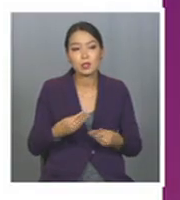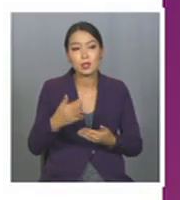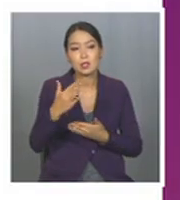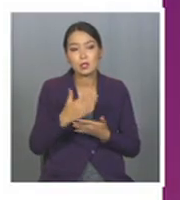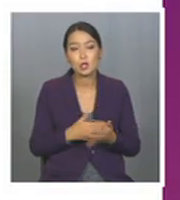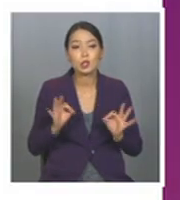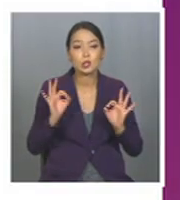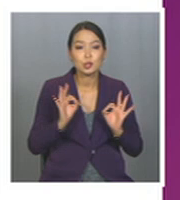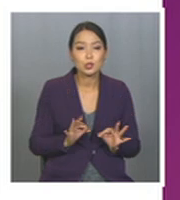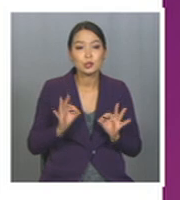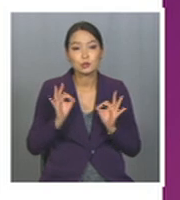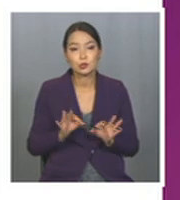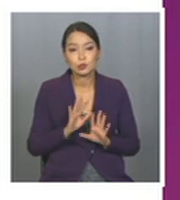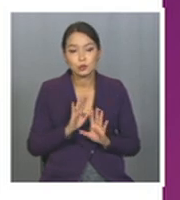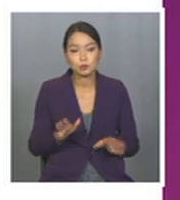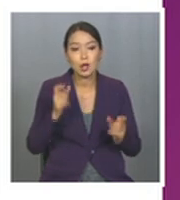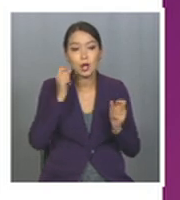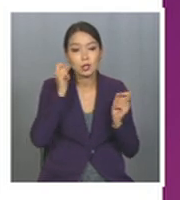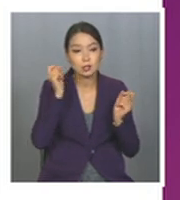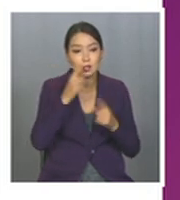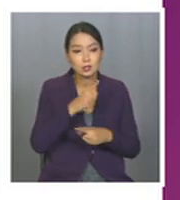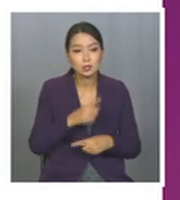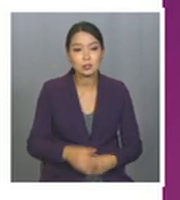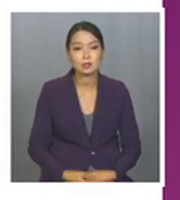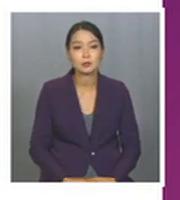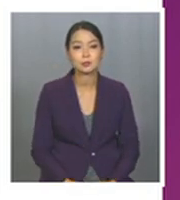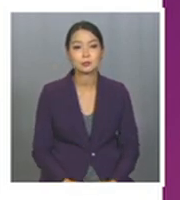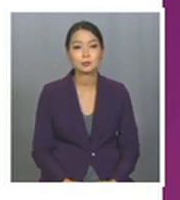немесе бұрыстығын анықтайық.